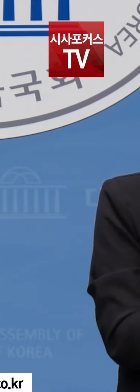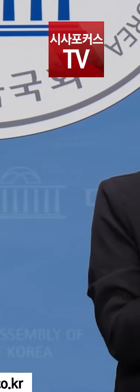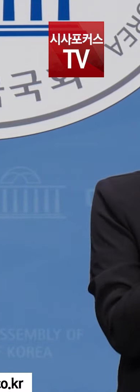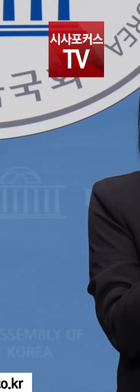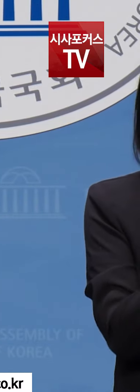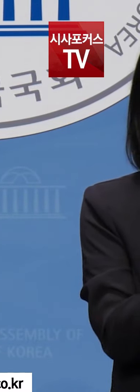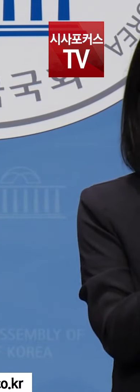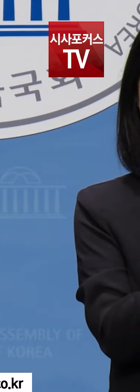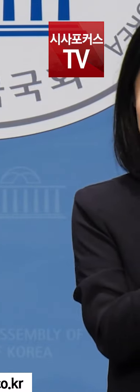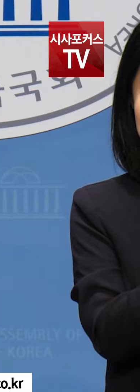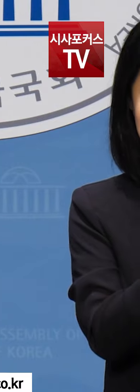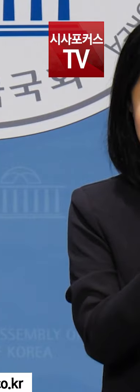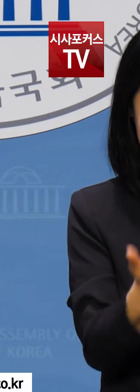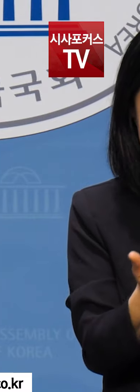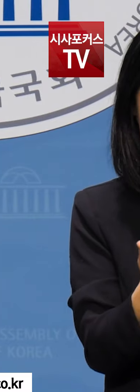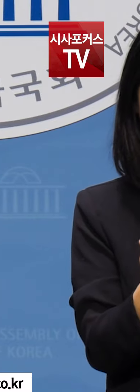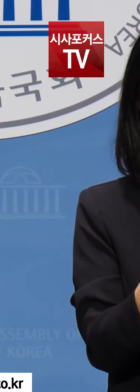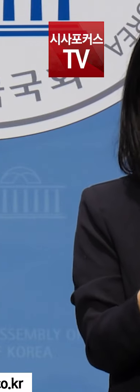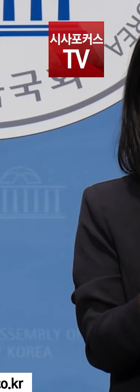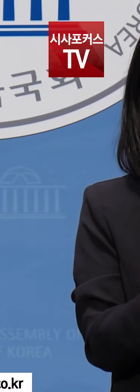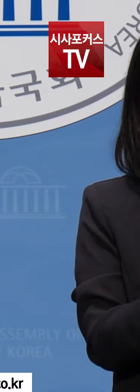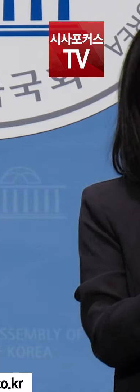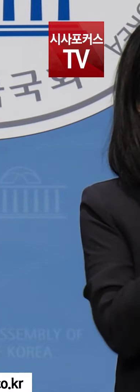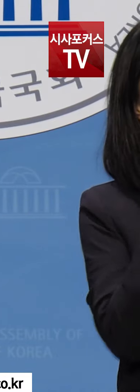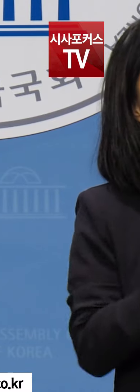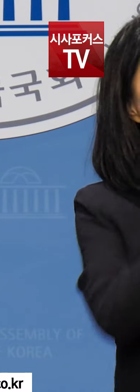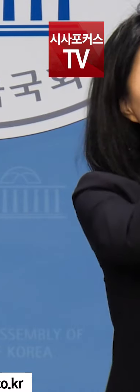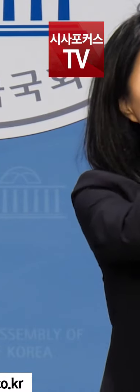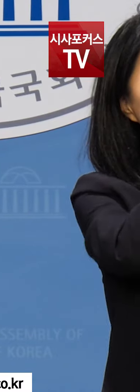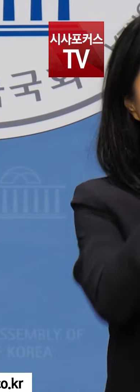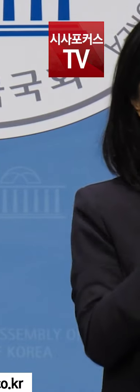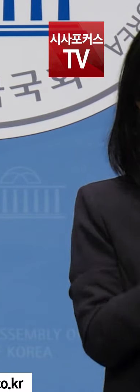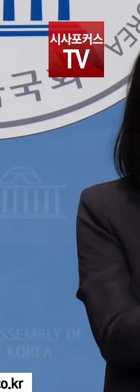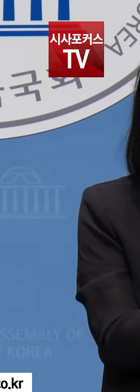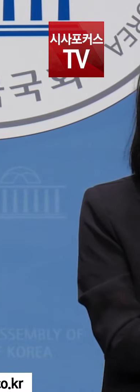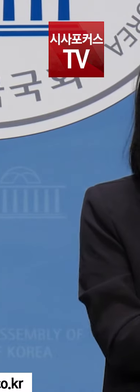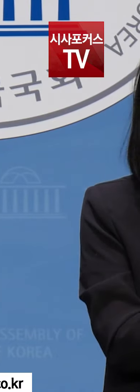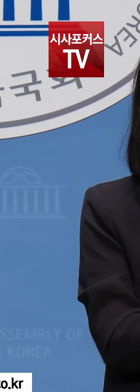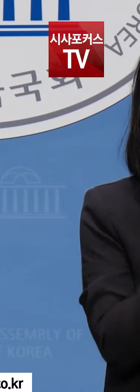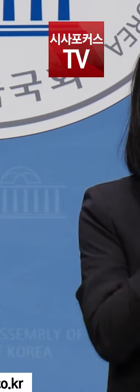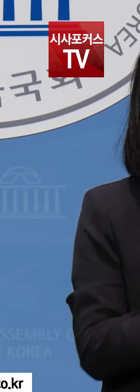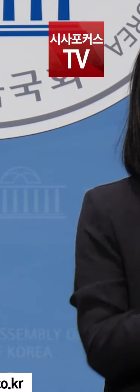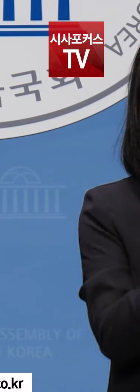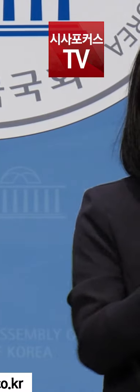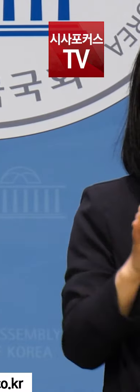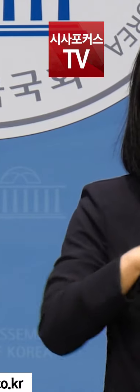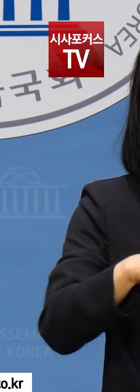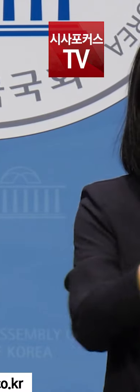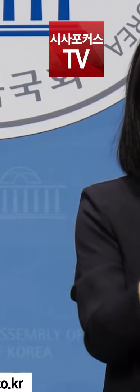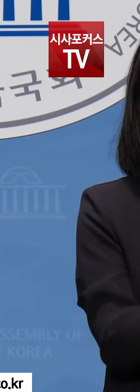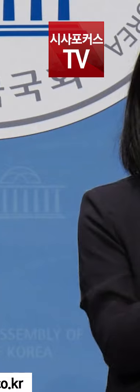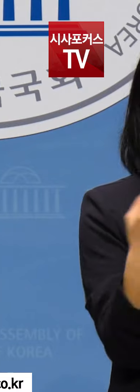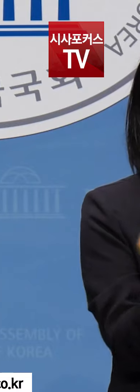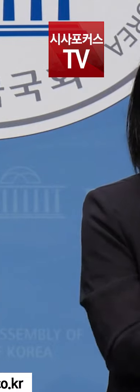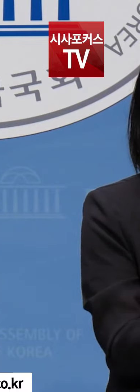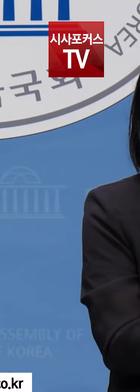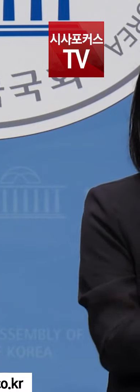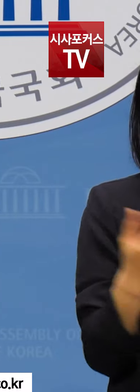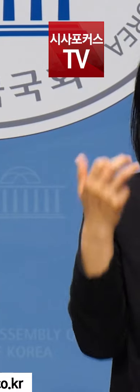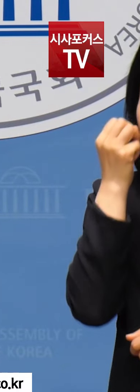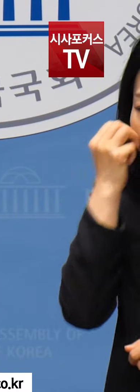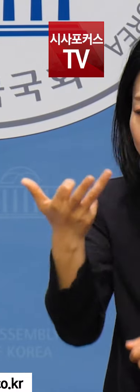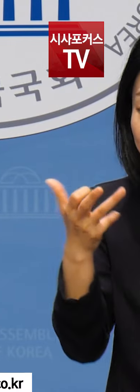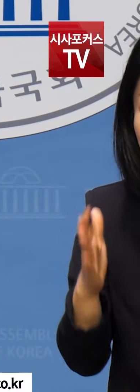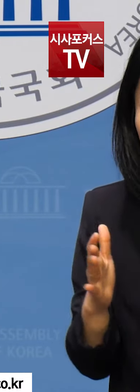대통령만 바라보는 여당은 이미 식물정당입니다. 18개월에 걸친 국민적 합의와 수기가 한